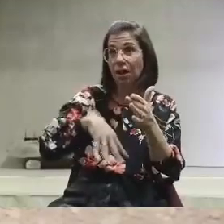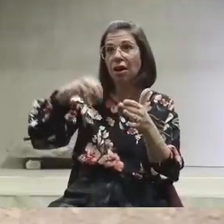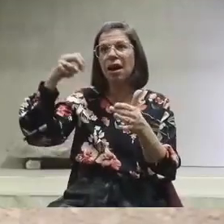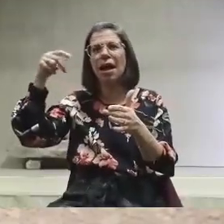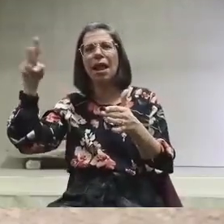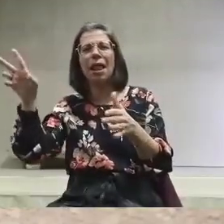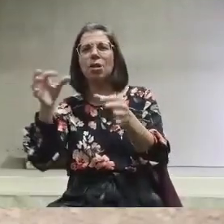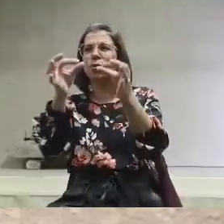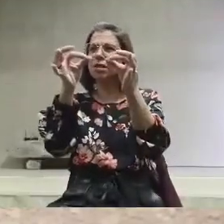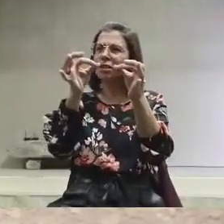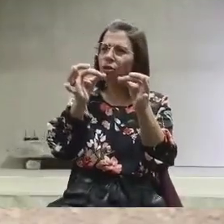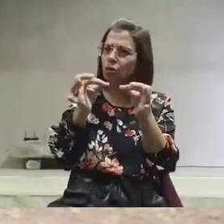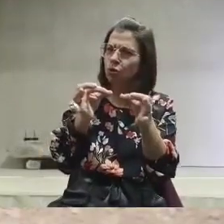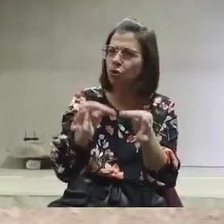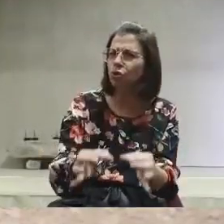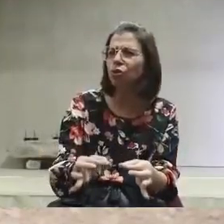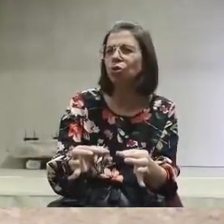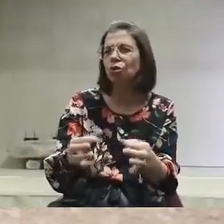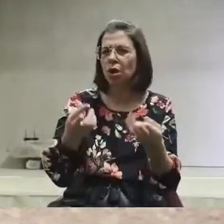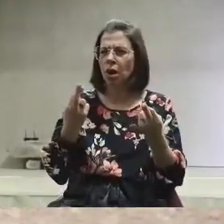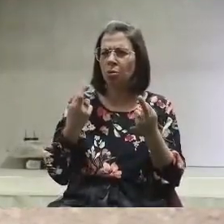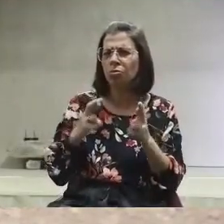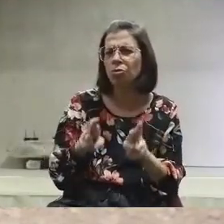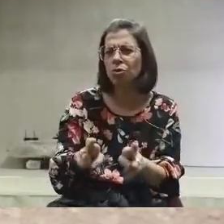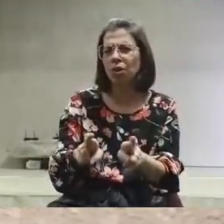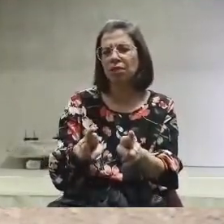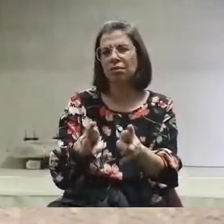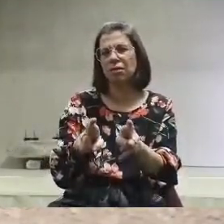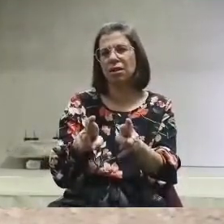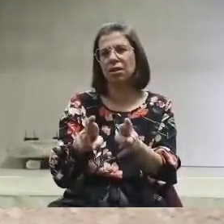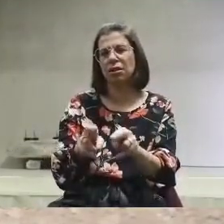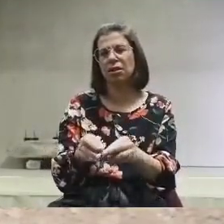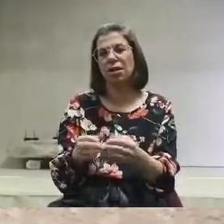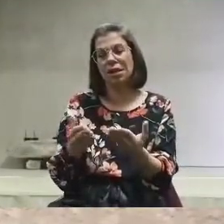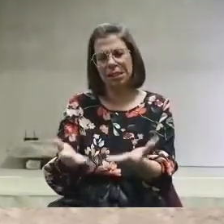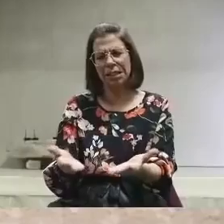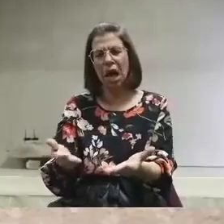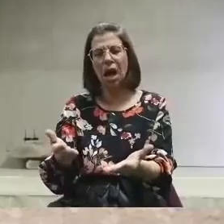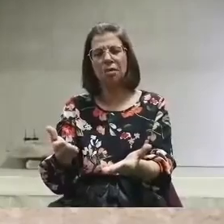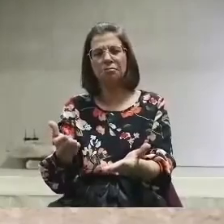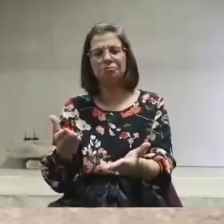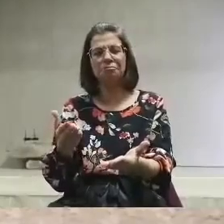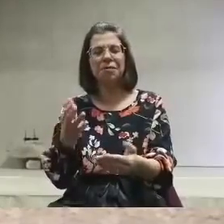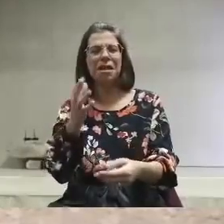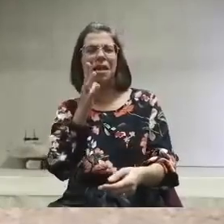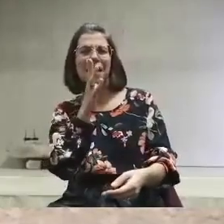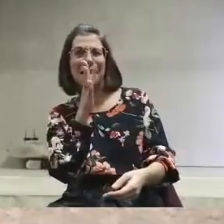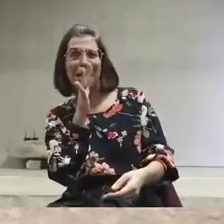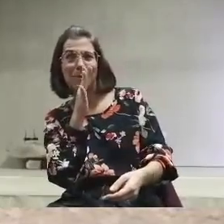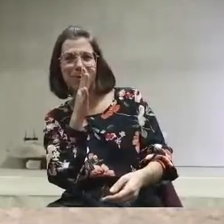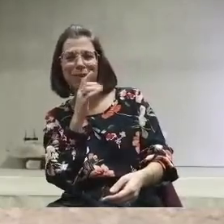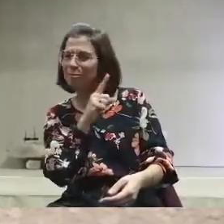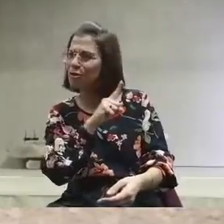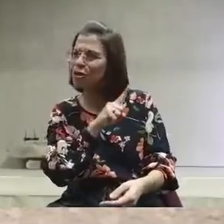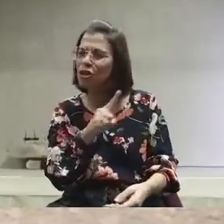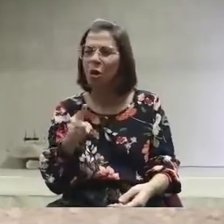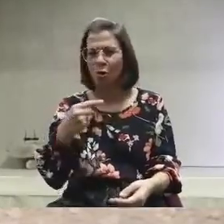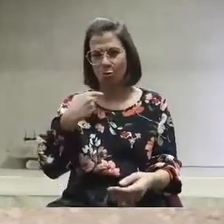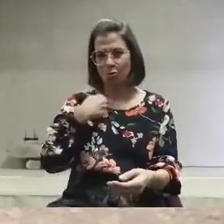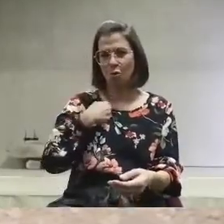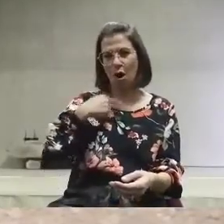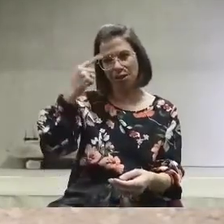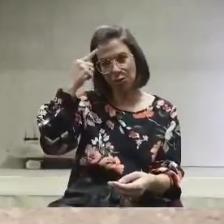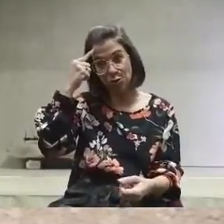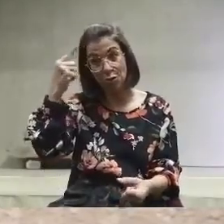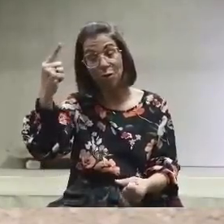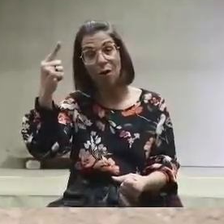paraît impossible, oui, mais nous le croyons. C'est ça l'œuvre de la croix. C'est pourquoi sans cesse, lorsque je regarde